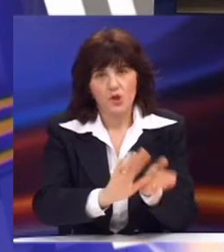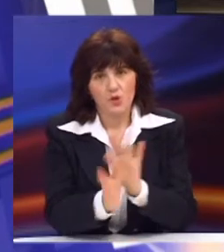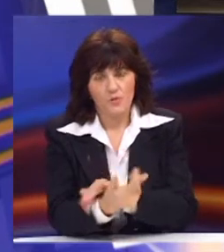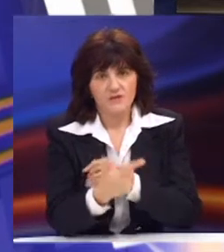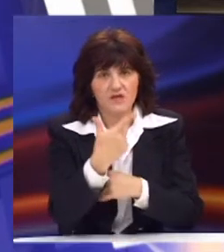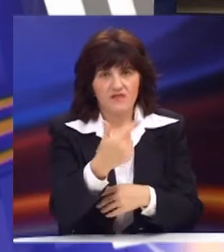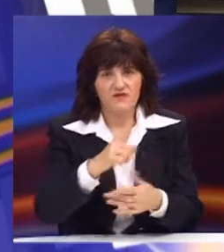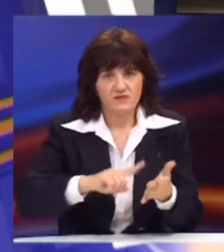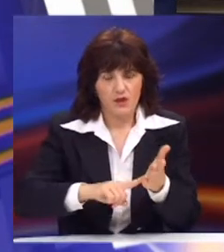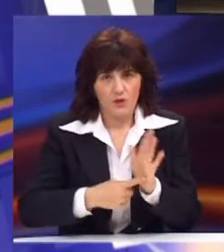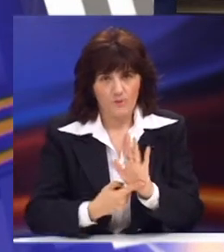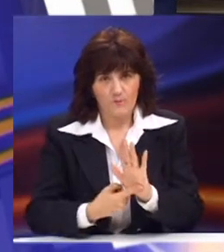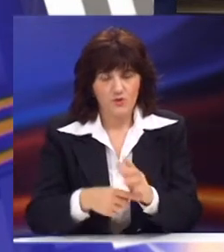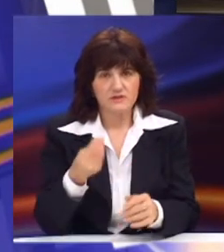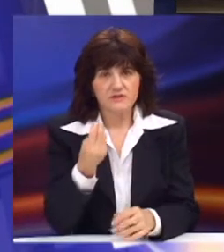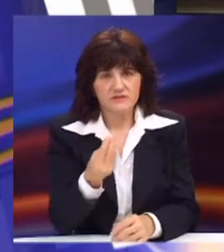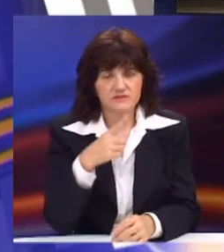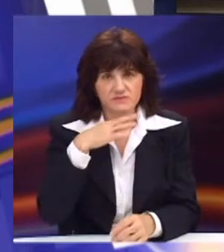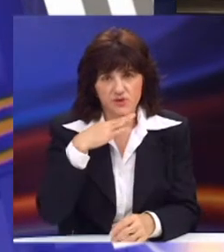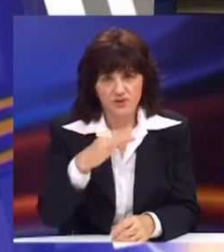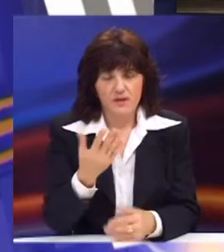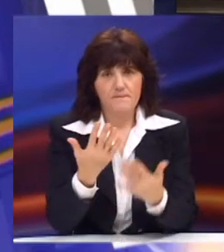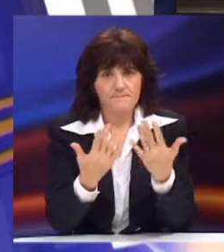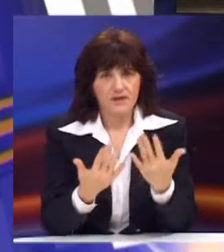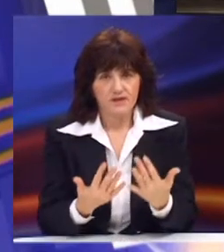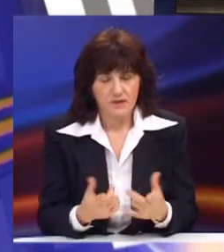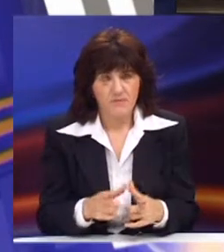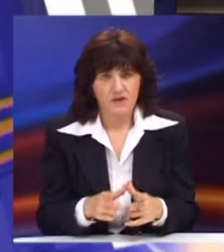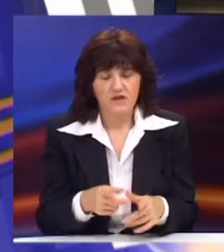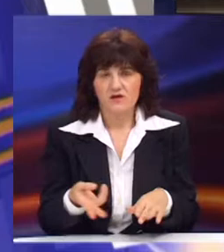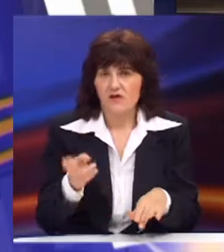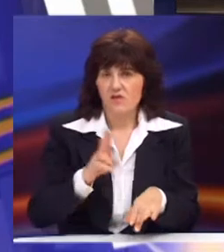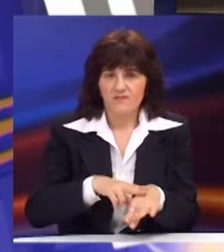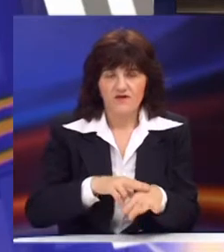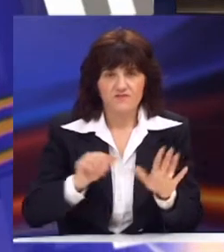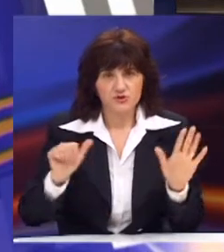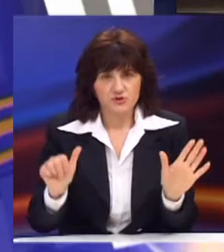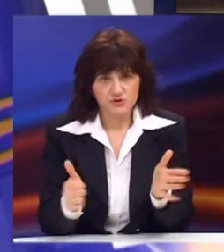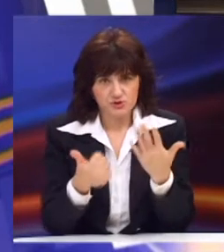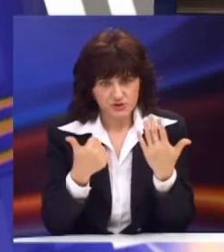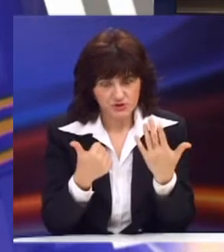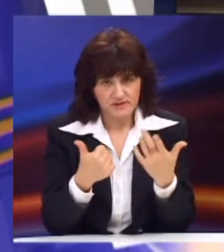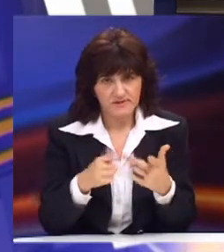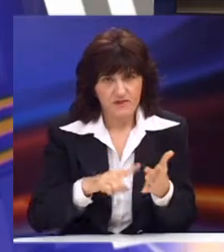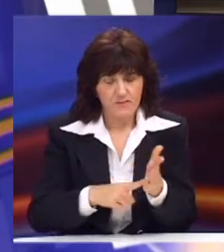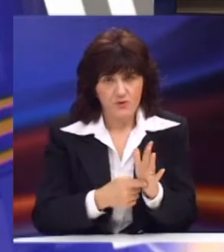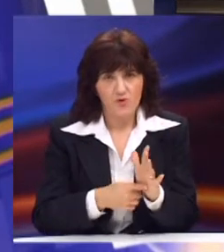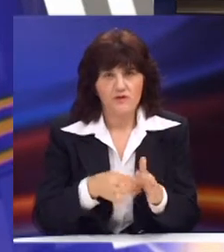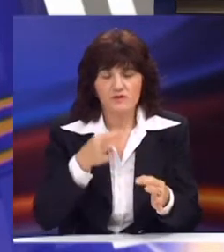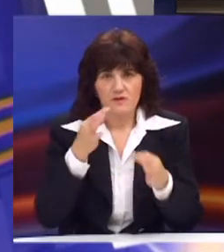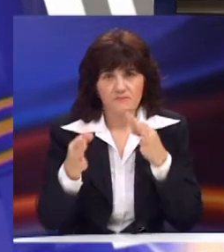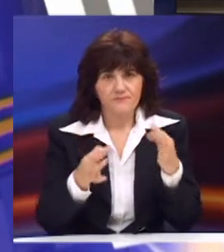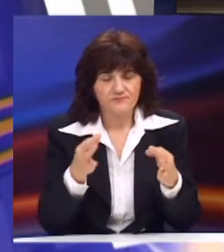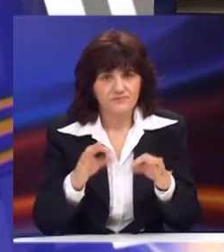Umjesto dosadašnjih 20 poena, testovi iz srpskog jezika i matematike nosit će maksimalno po 16 poena, dok će